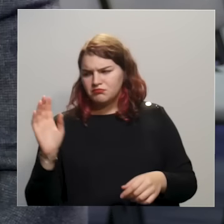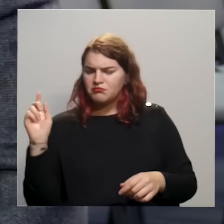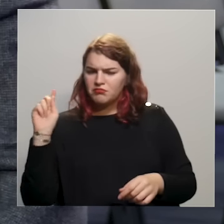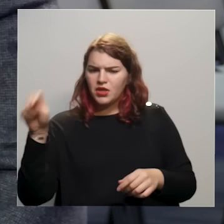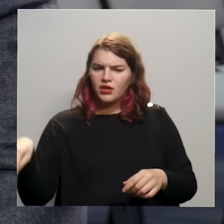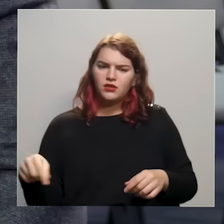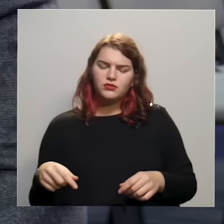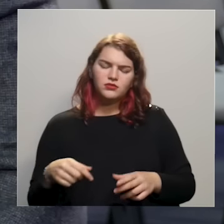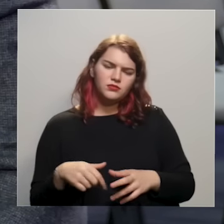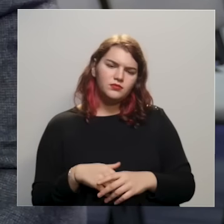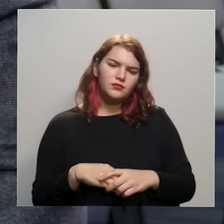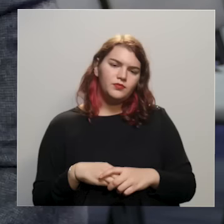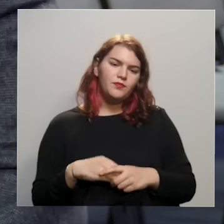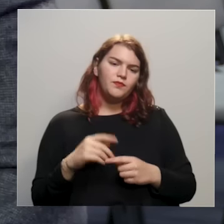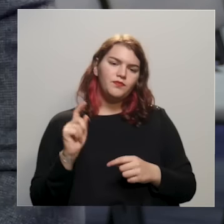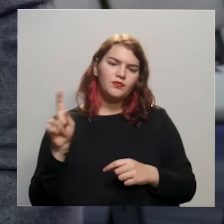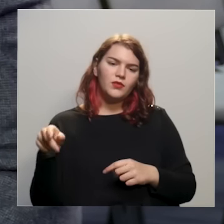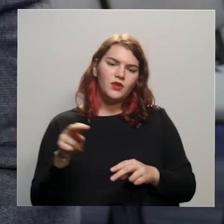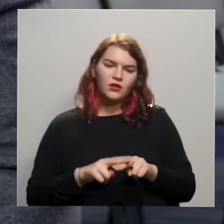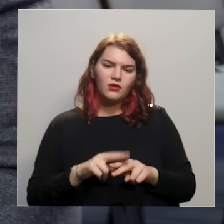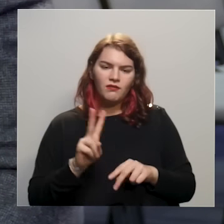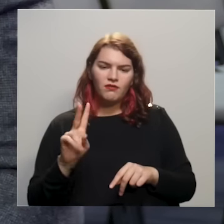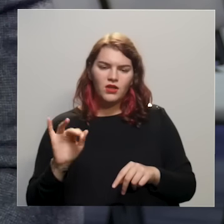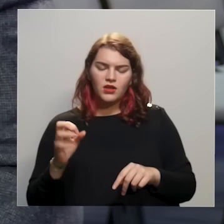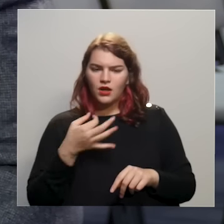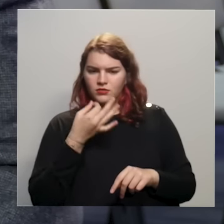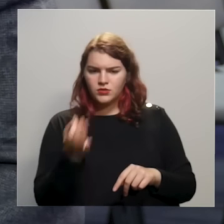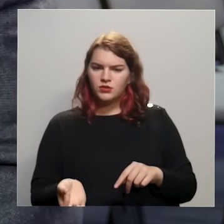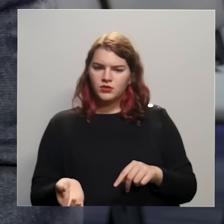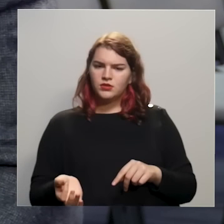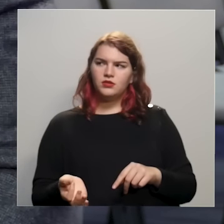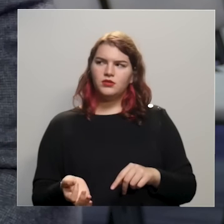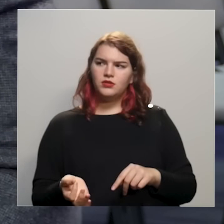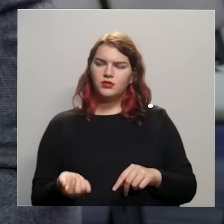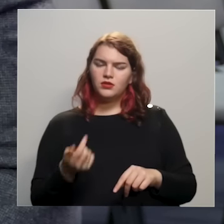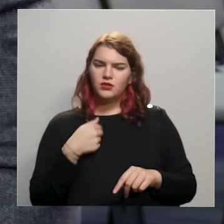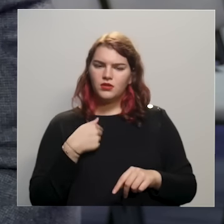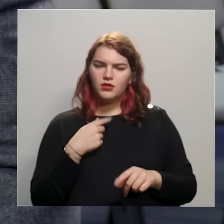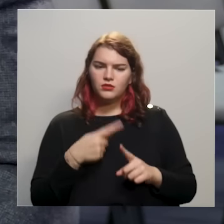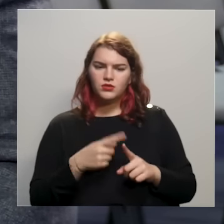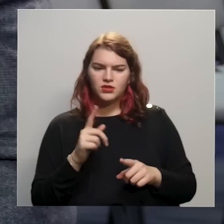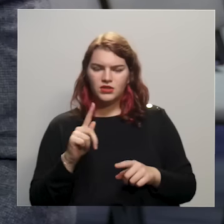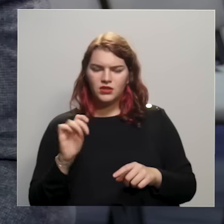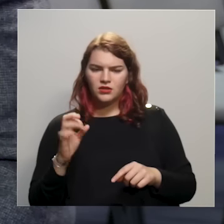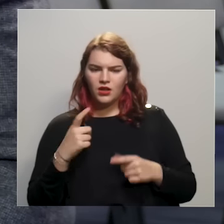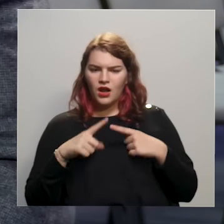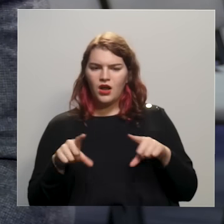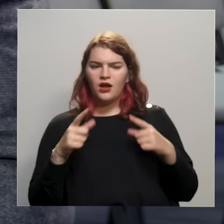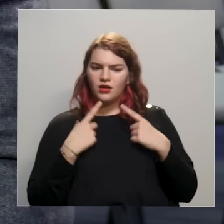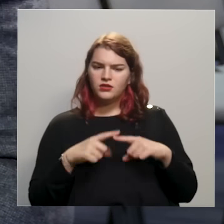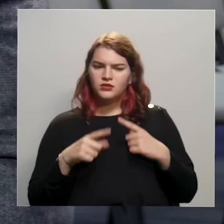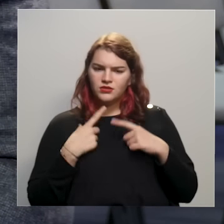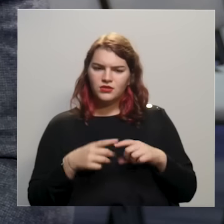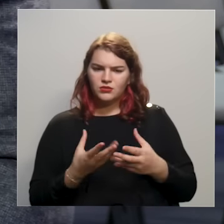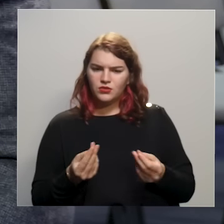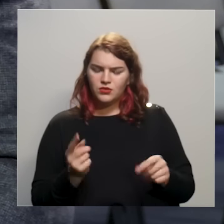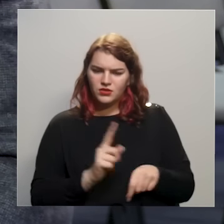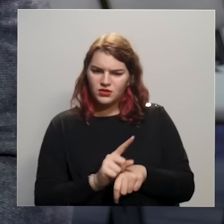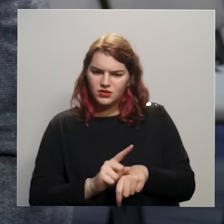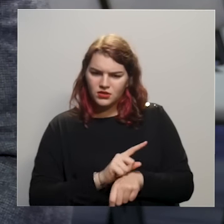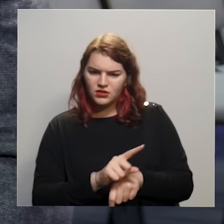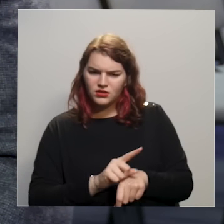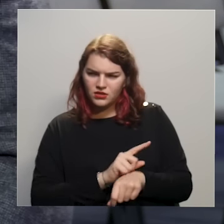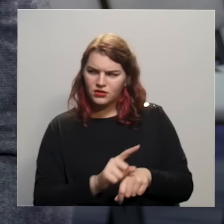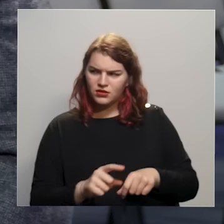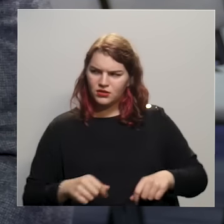Și ne-am dus. Știți ce a zis Vili Slovic atunci? Păi eram eu și Titel, zice, de când vă aștept? Pua. Wow, când